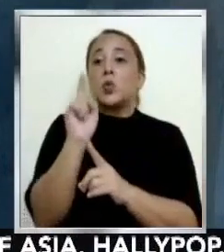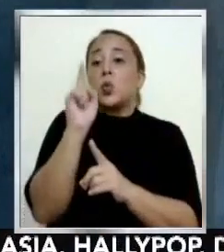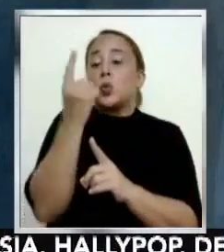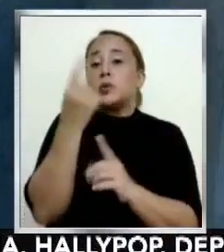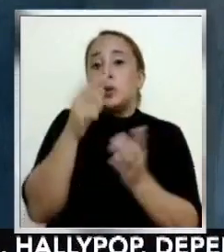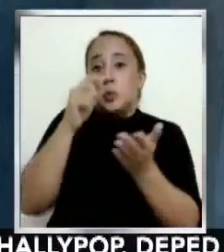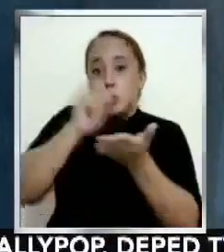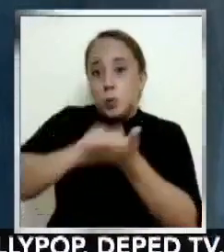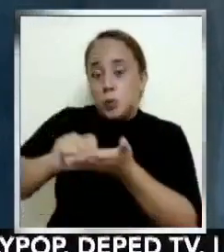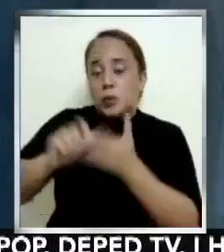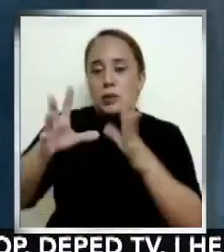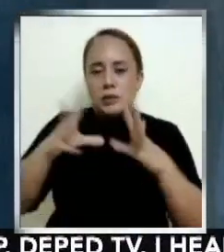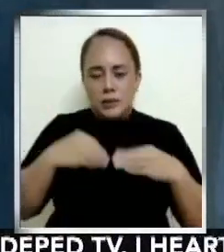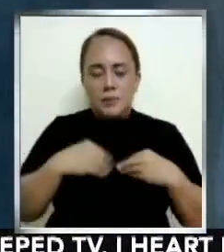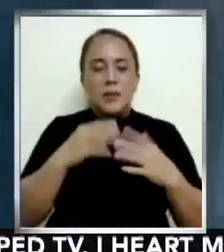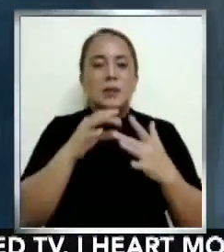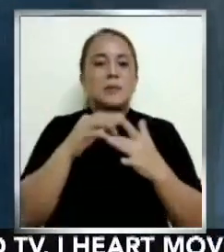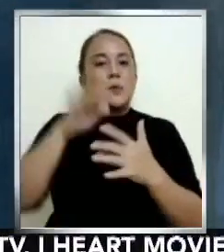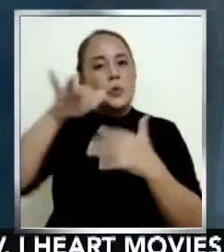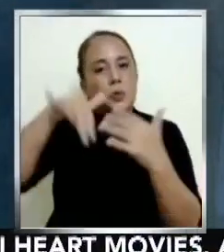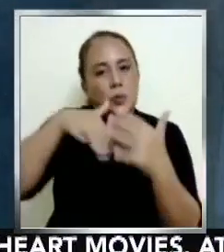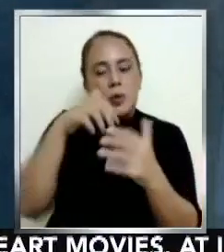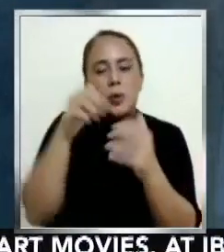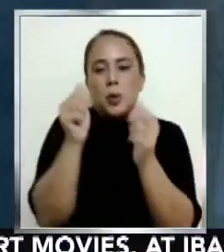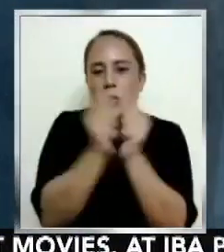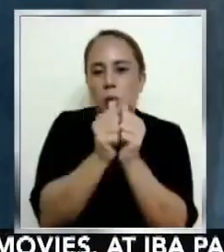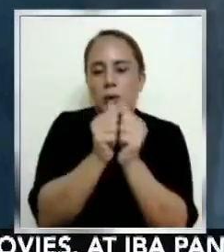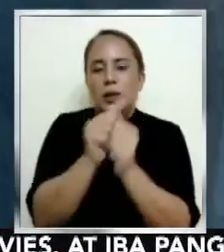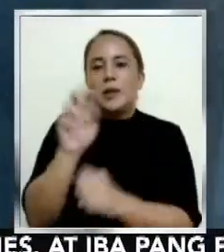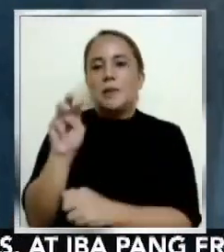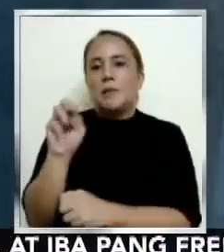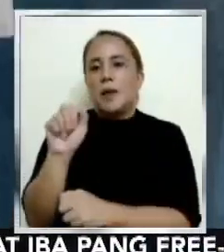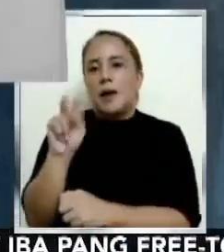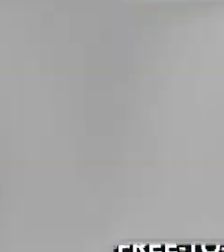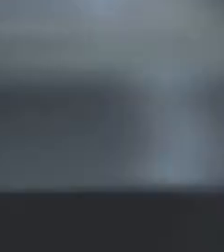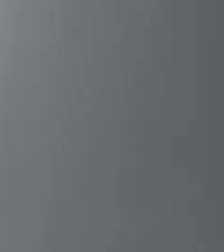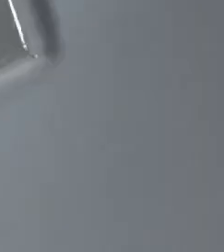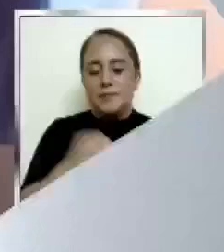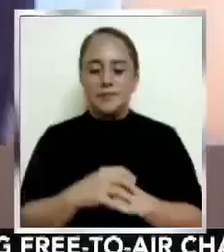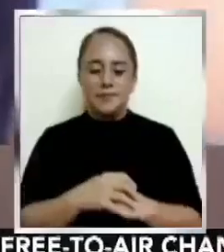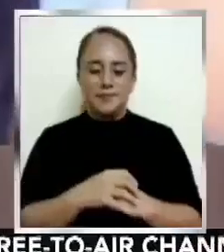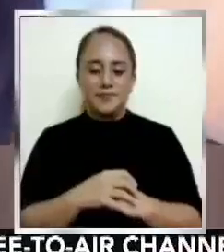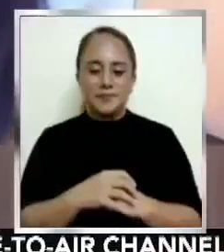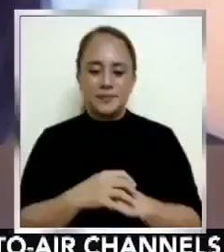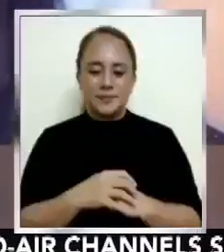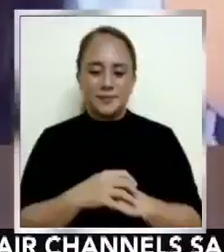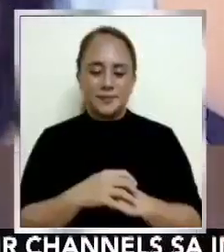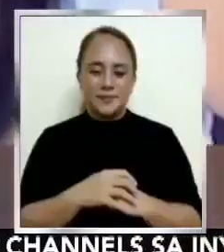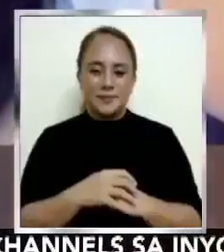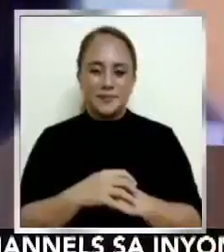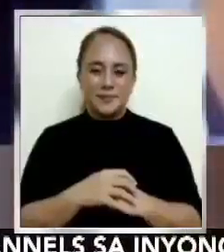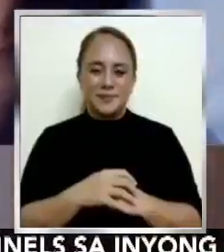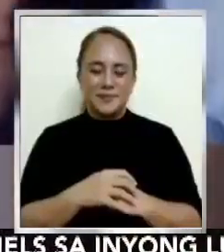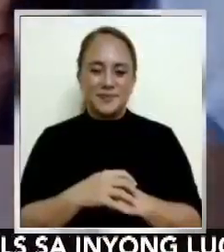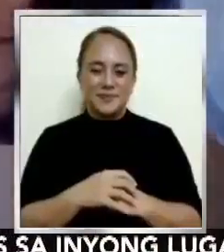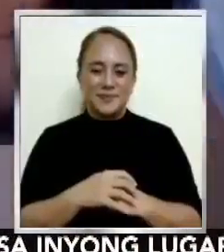kundi special bonding moment pa with Mavy. Maki-chika kay Lhar Santiago. Cool experience in Africa.